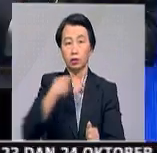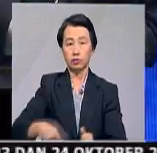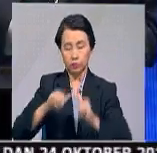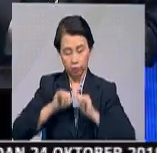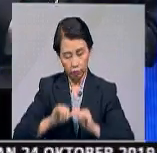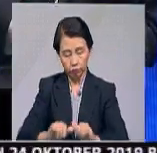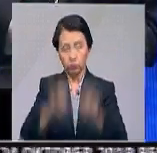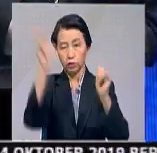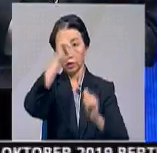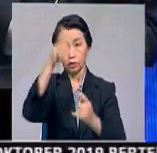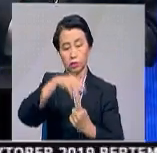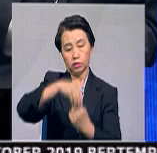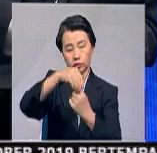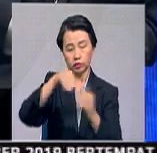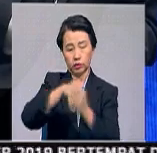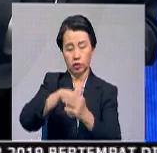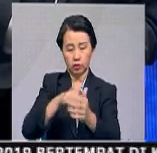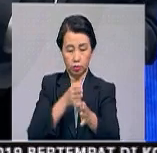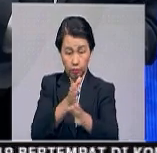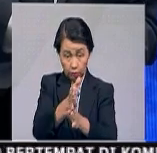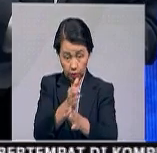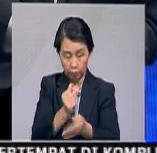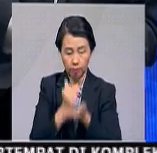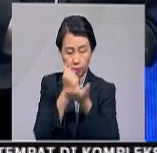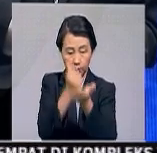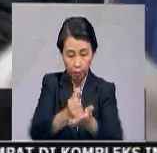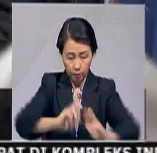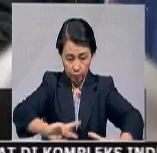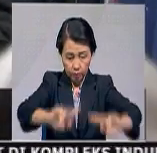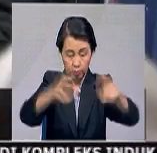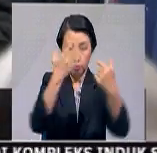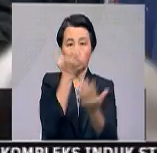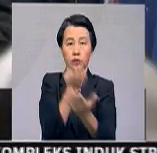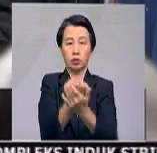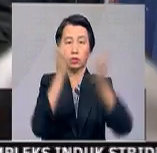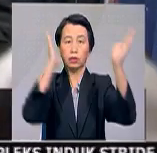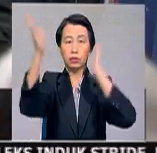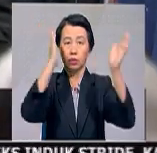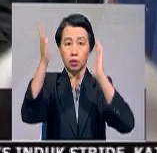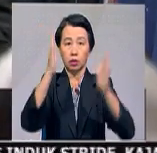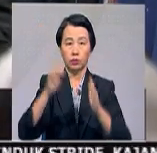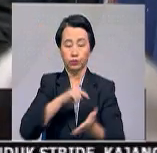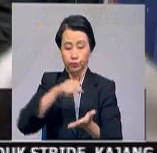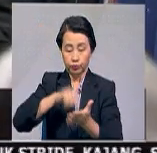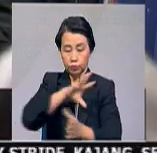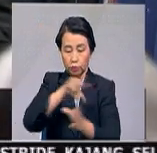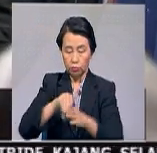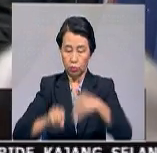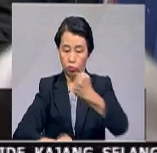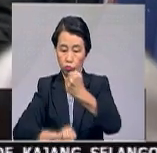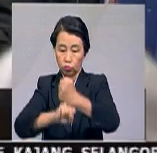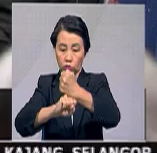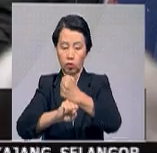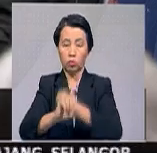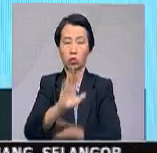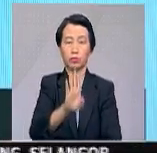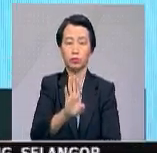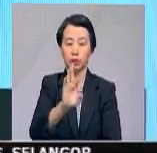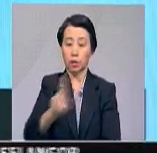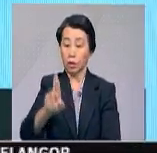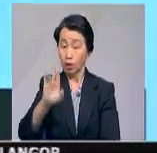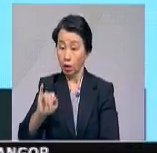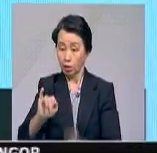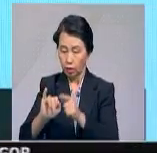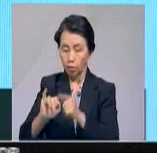diteruskan kerajaan, terutama dalam aspek yang dapat membantu membangunkan ekonomi negara. Ini termasuk menyokong inisiatif BRI